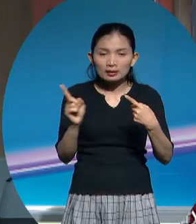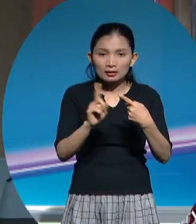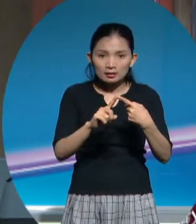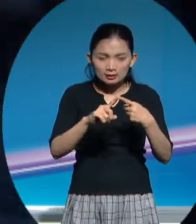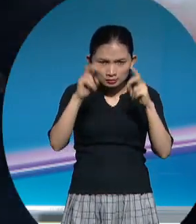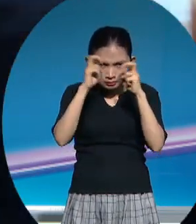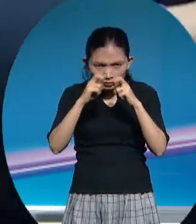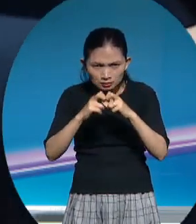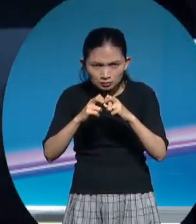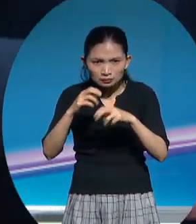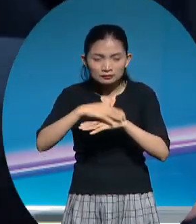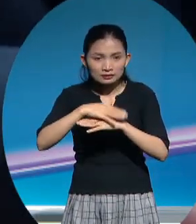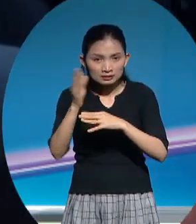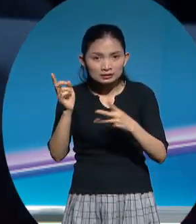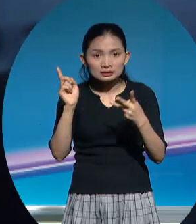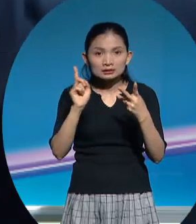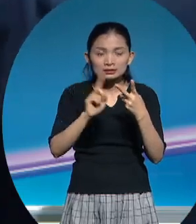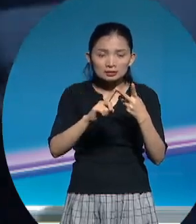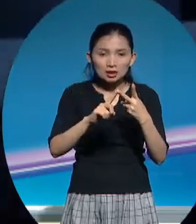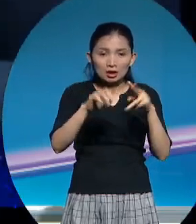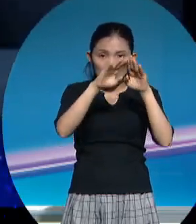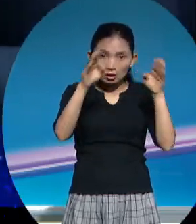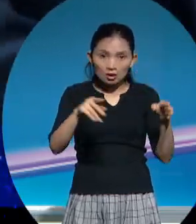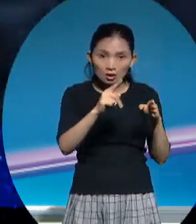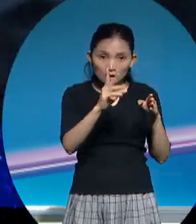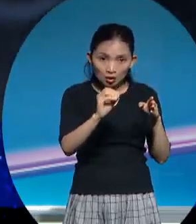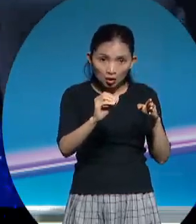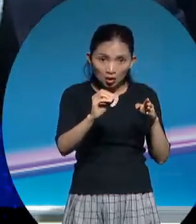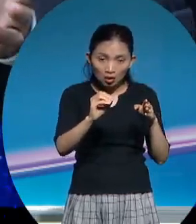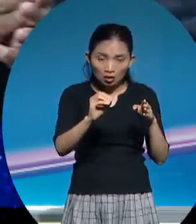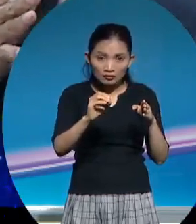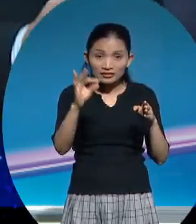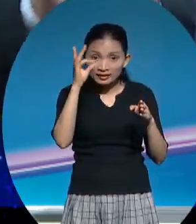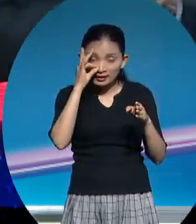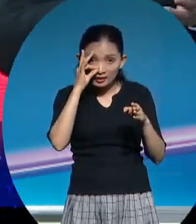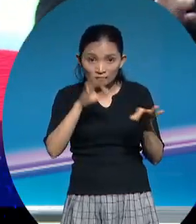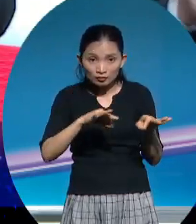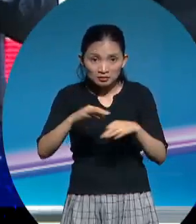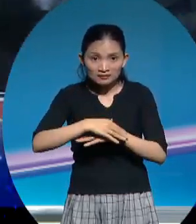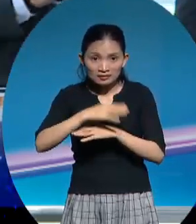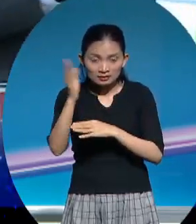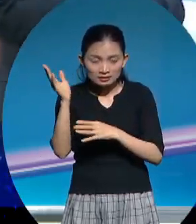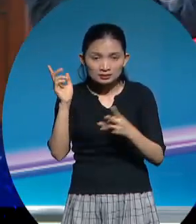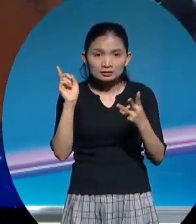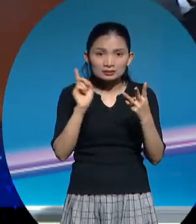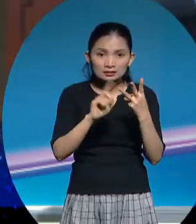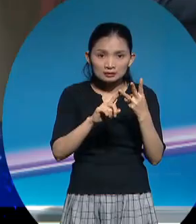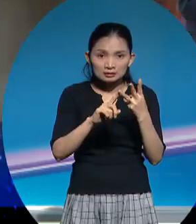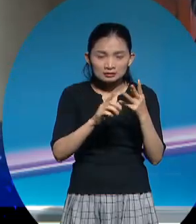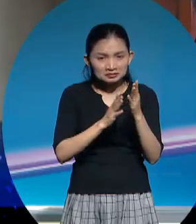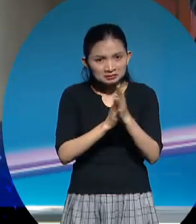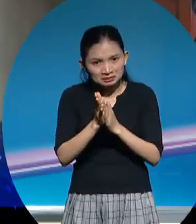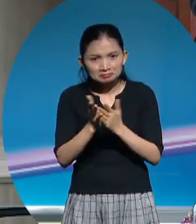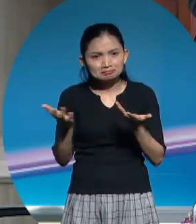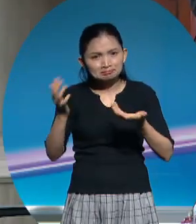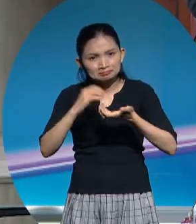khai thác dự án kho Sài Gòn Co-op hướng Tây thành phố Hồ Chí Minh, khu công nghiệp Lê Minh Xuân. Sau dự án đó sẽ tiếp tục phối hợp thực hiện những phương án hợp